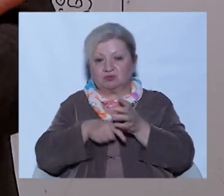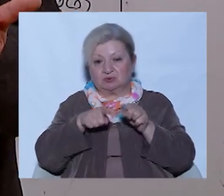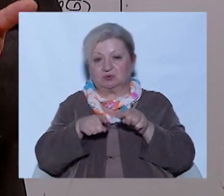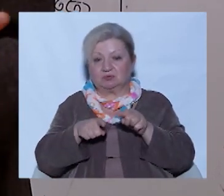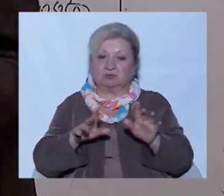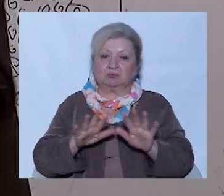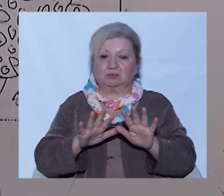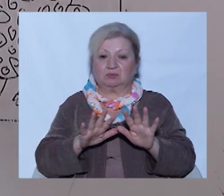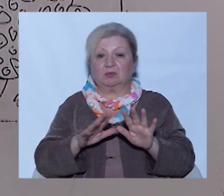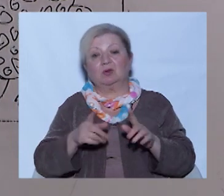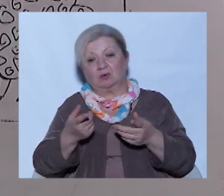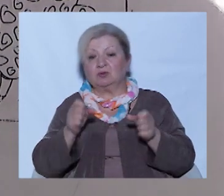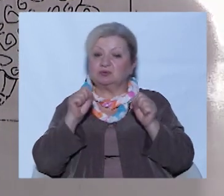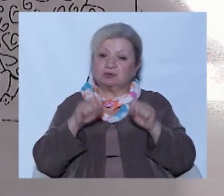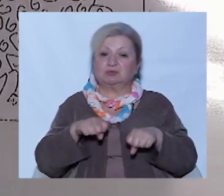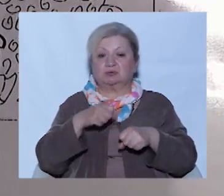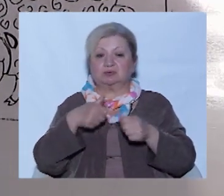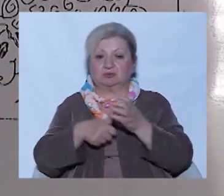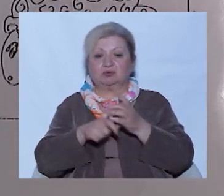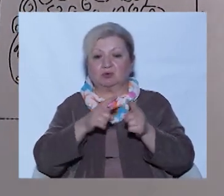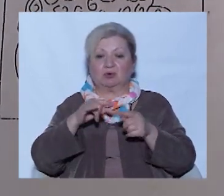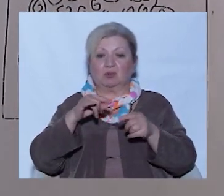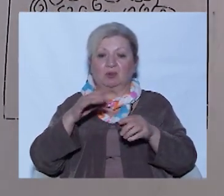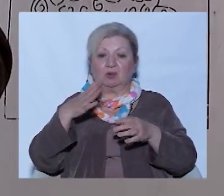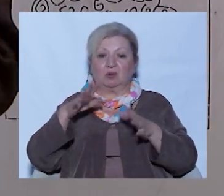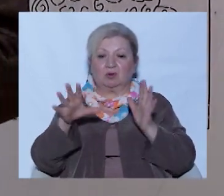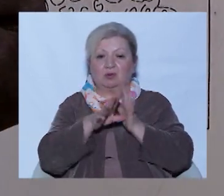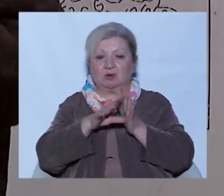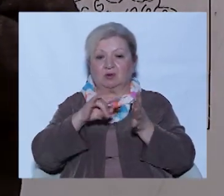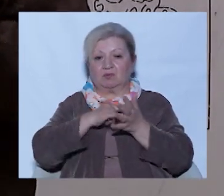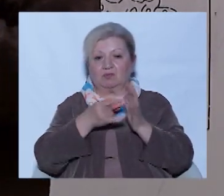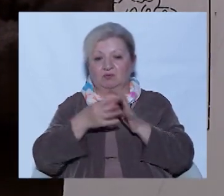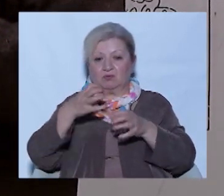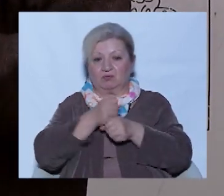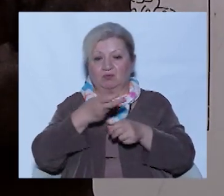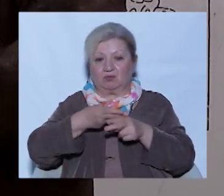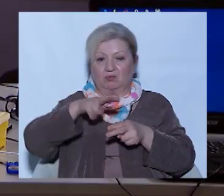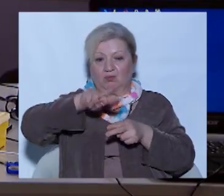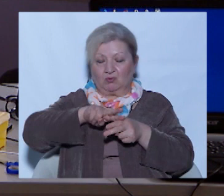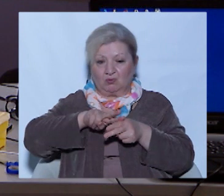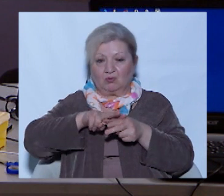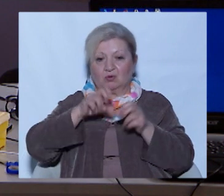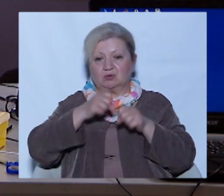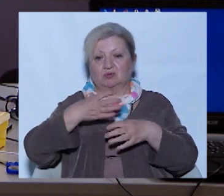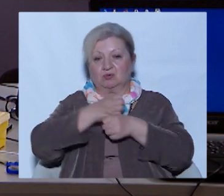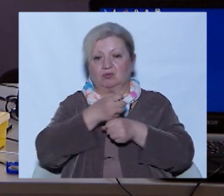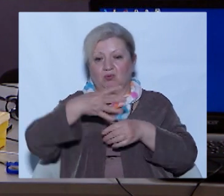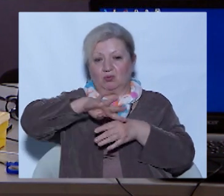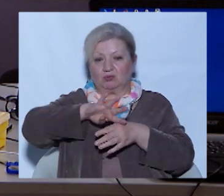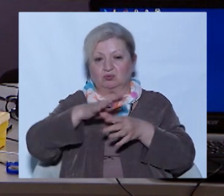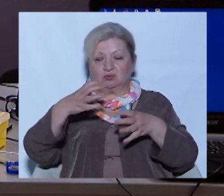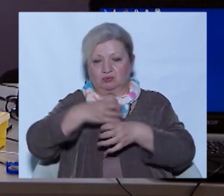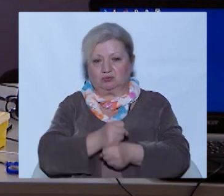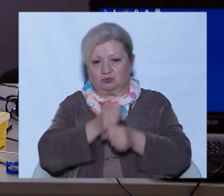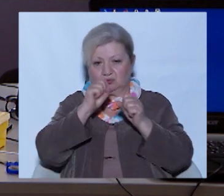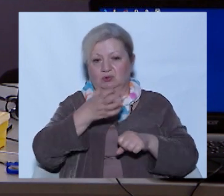უშველის ეს ამ საქმეს, ერთი ცხრივი ძალიან კარგია, იმიტომ რომ დენი კვადრატშია, ორჯერ თუ შევამცირებდეს, ოთხჯერ შემცირდება,